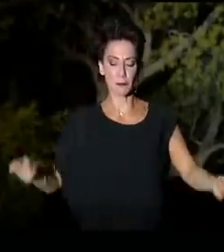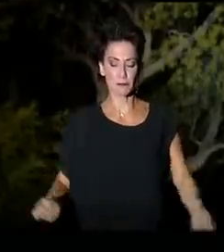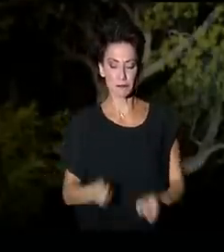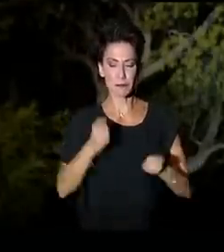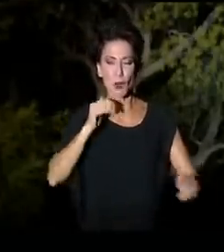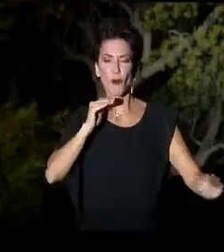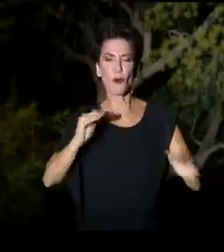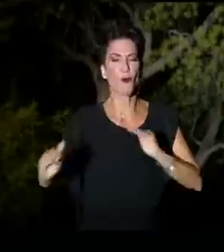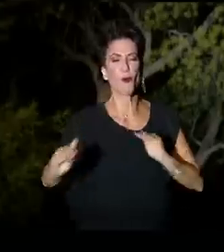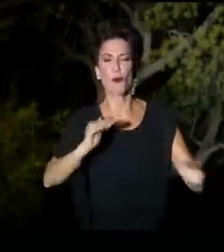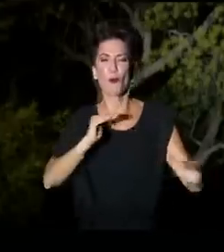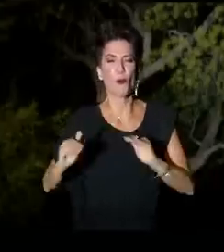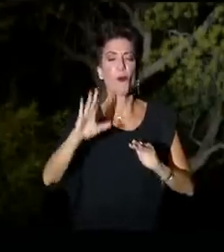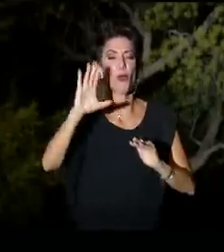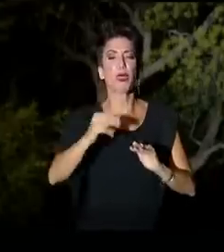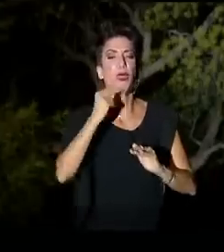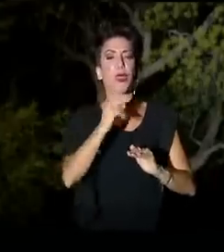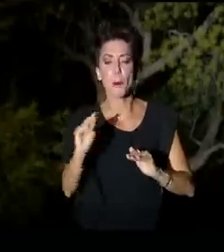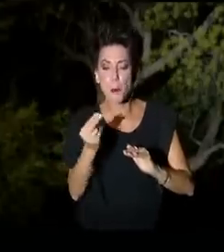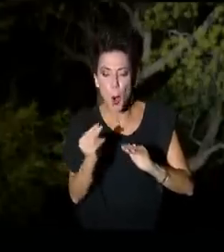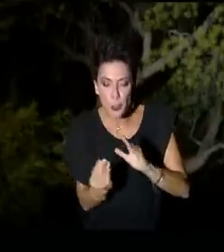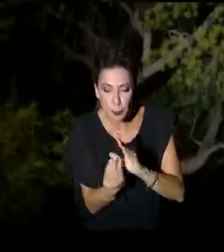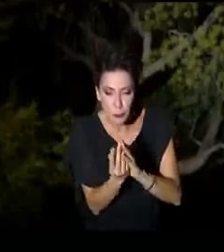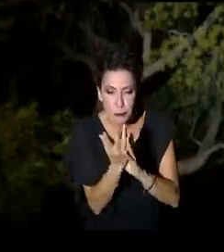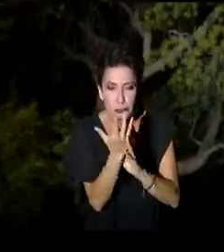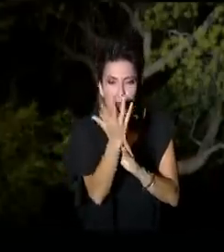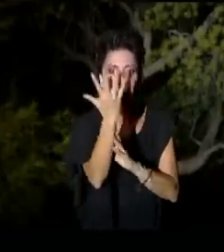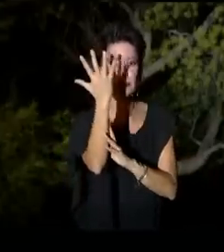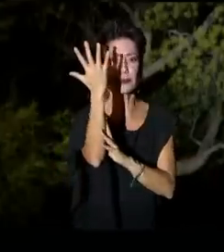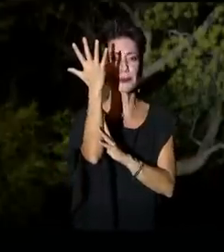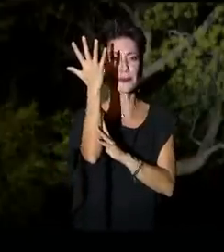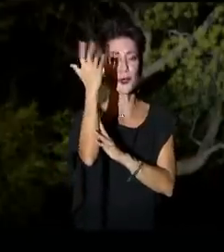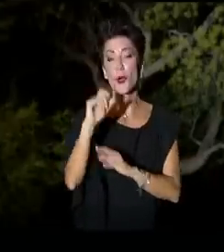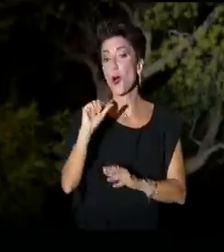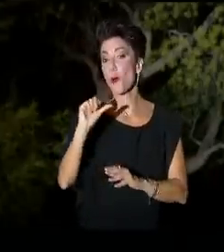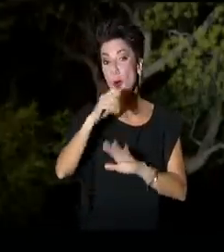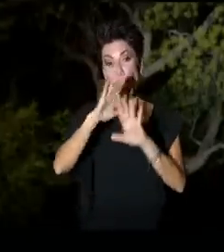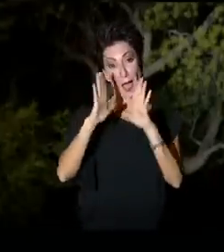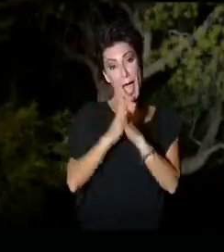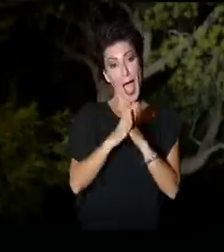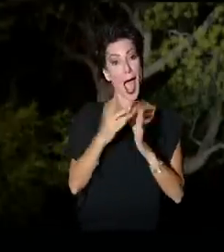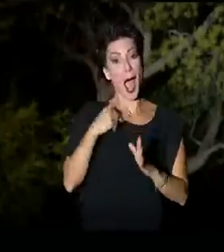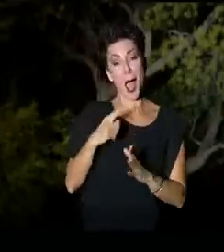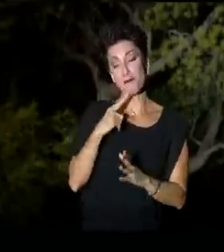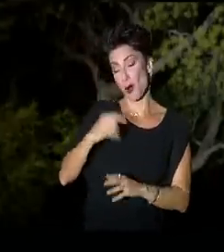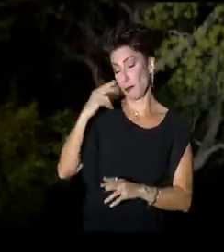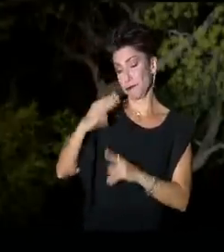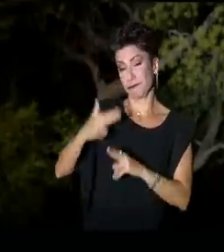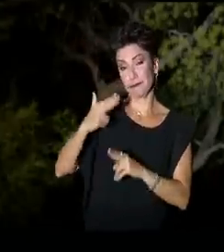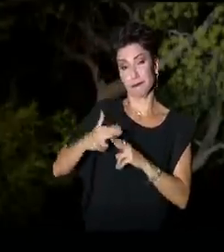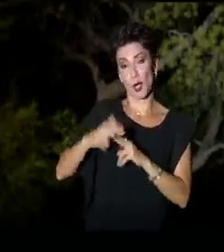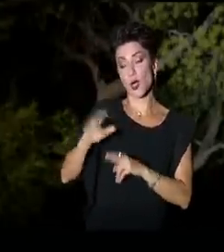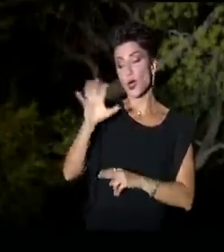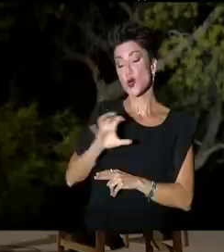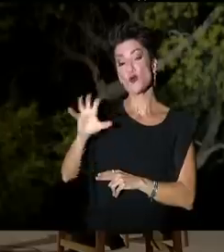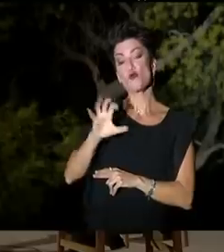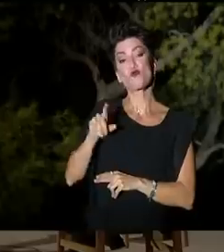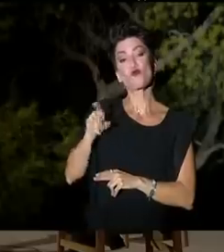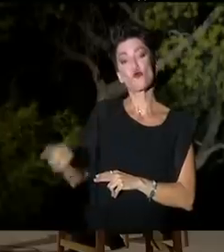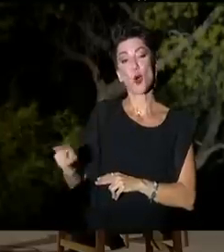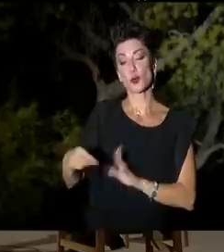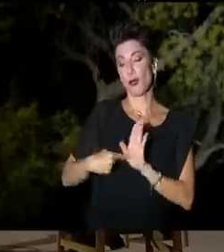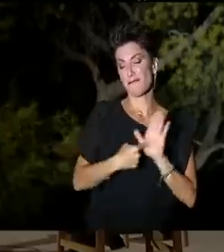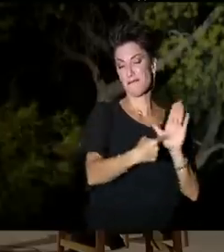Το ίδιο πράξαμε στο Μουσείο Υπόδειγμα στην Ελεύθερα της Κρήτης, όπου συμβάλαμε για να γίνει προσβάσιμο στο ευρύ